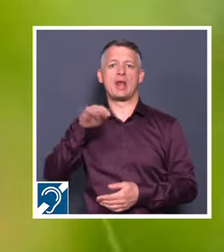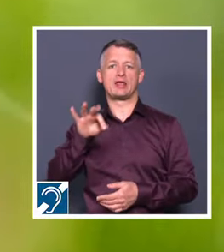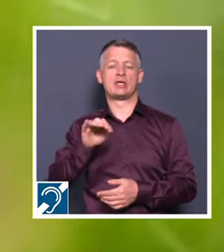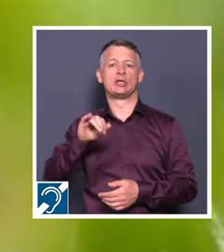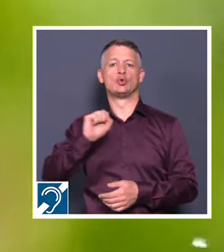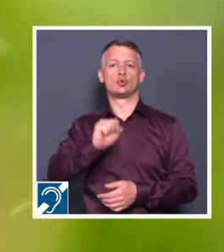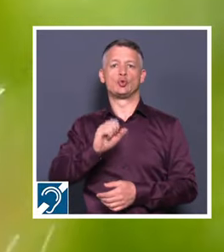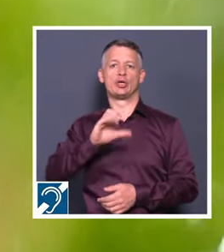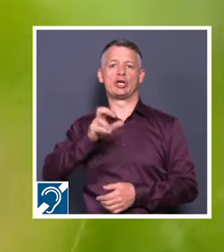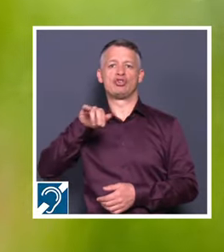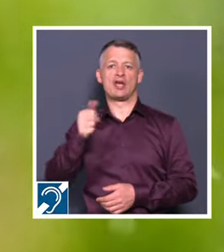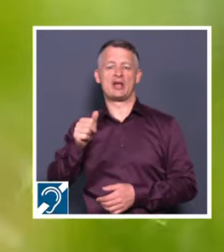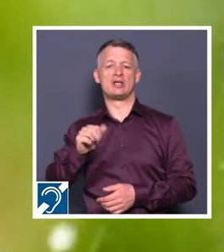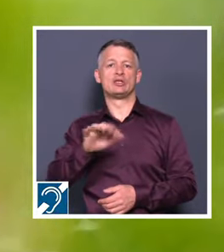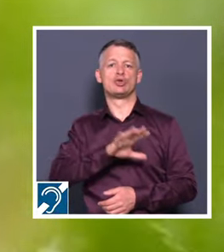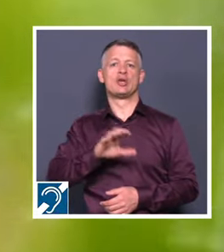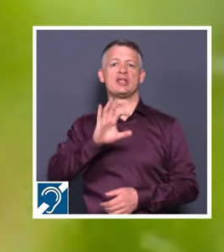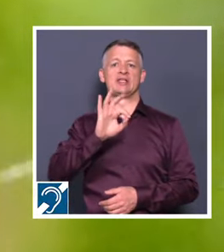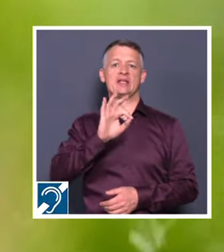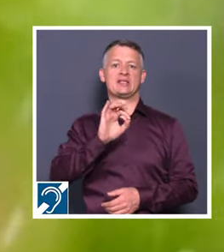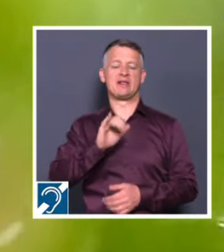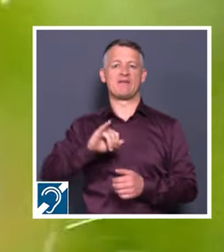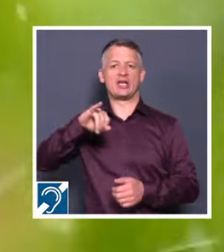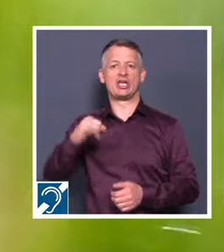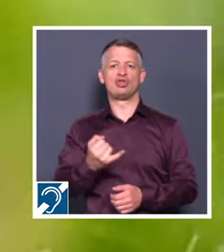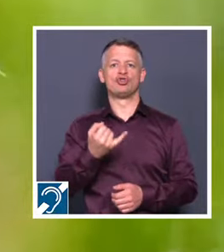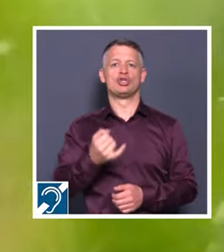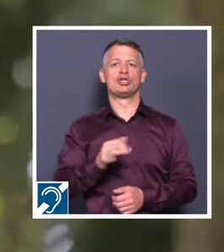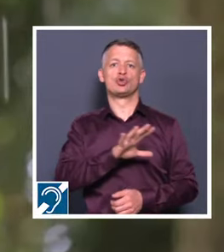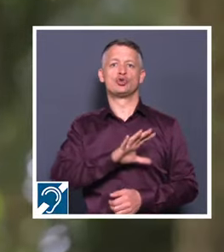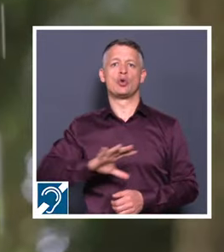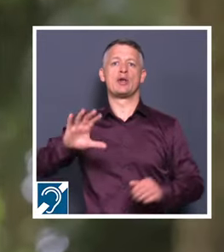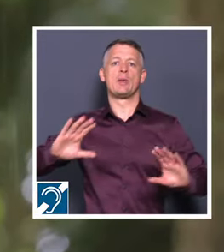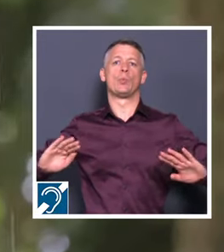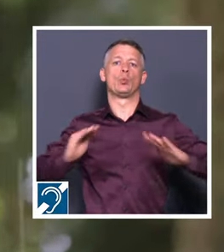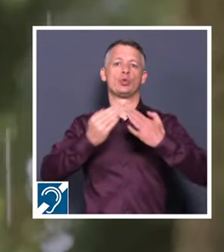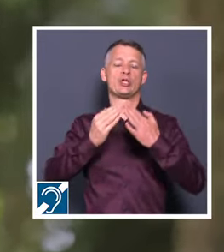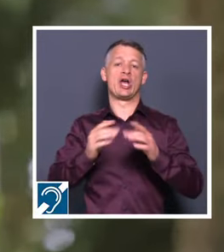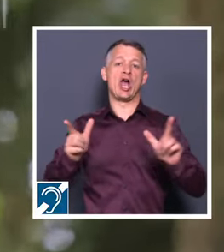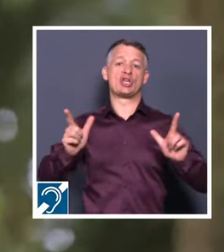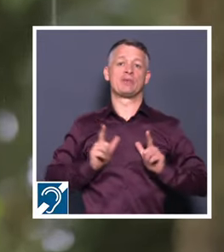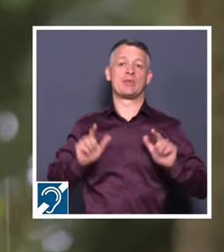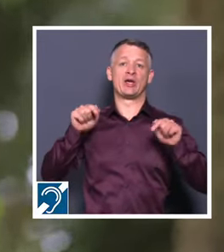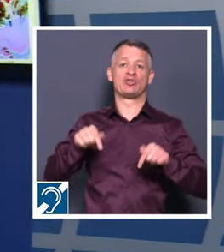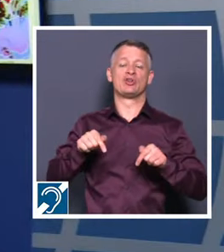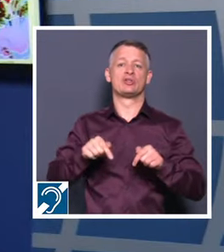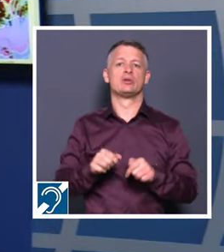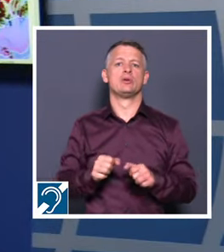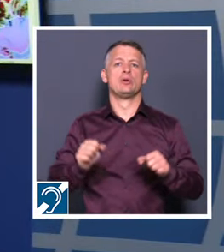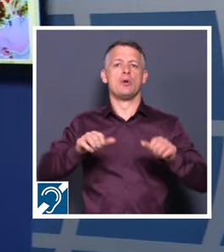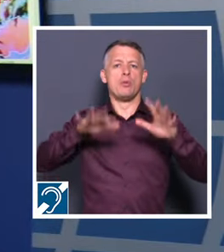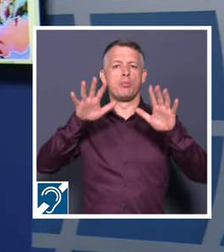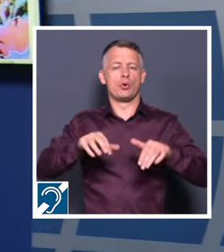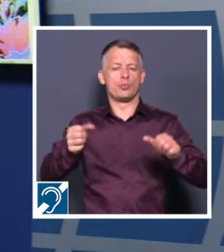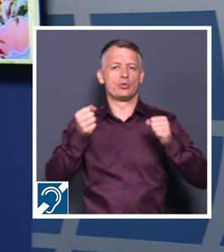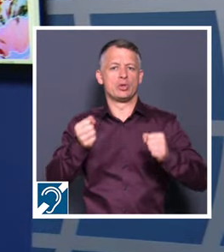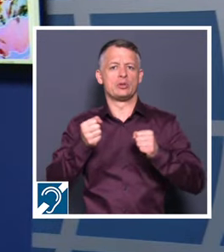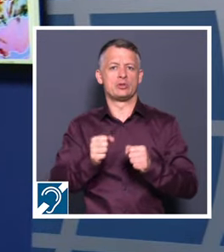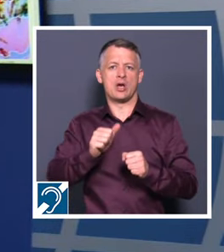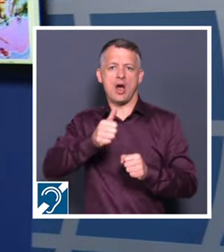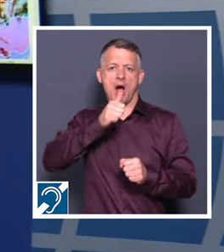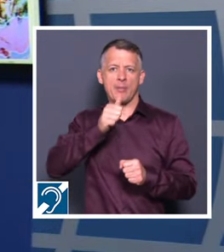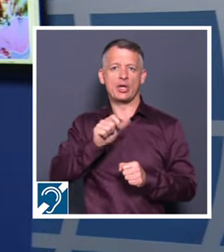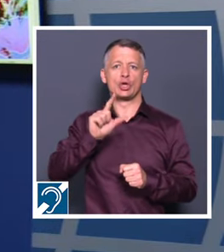sudul Crișanei, pentru zona Transilvaniei și zonele montane. Așteptăm aici averse torențiale, cantități de apă